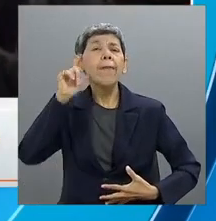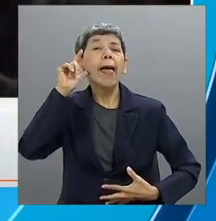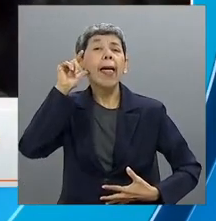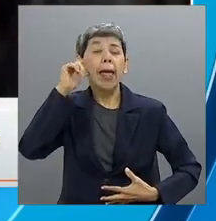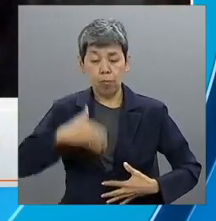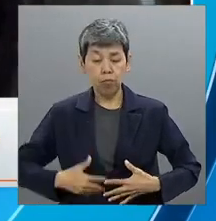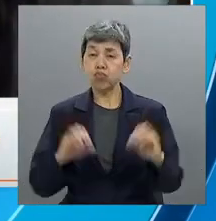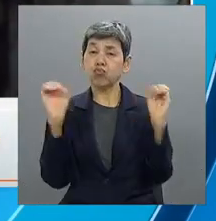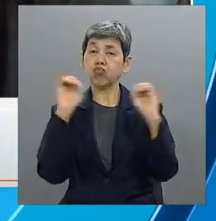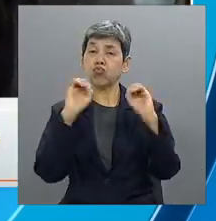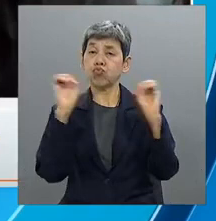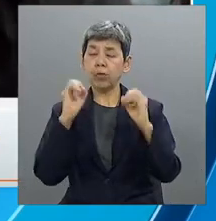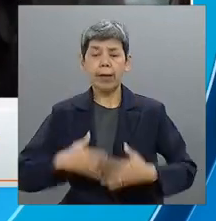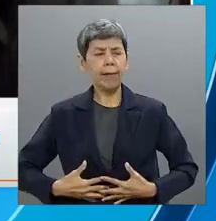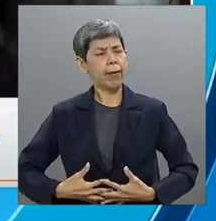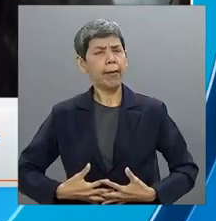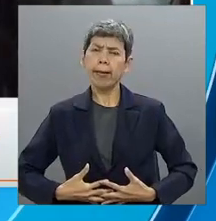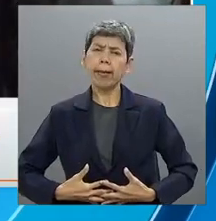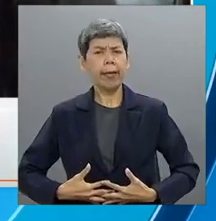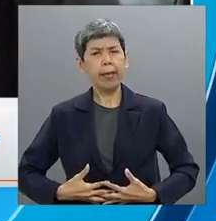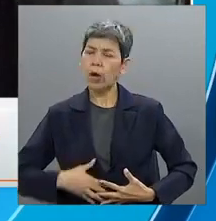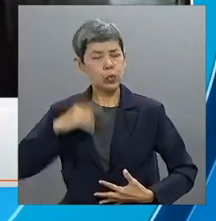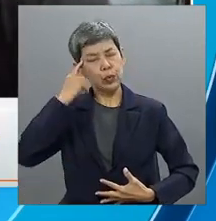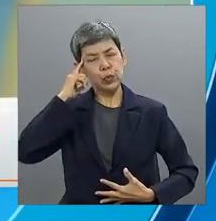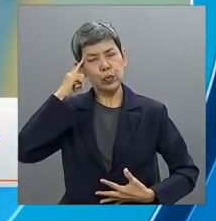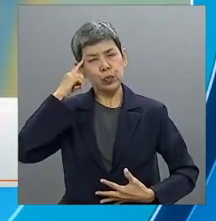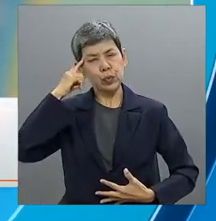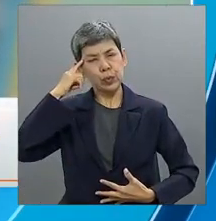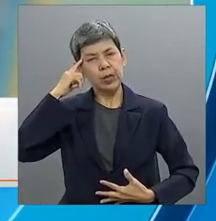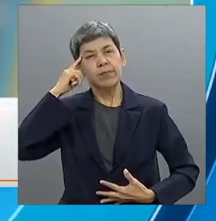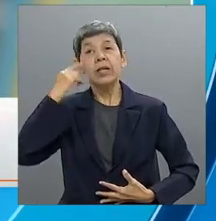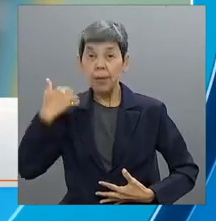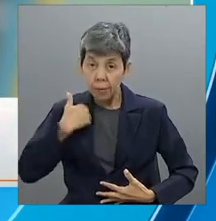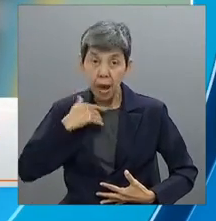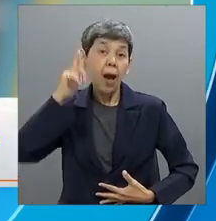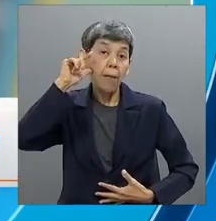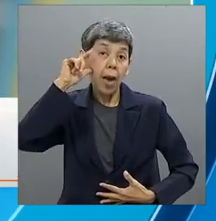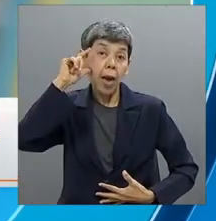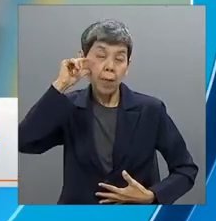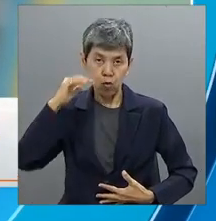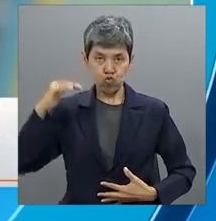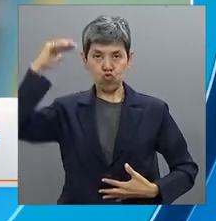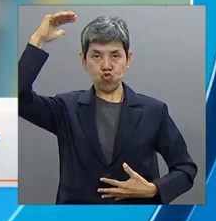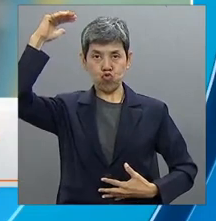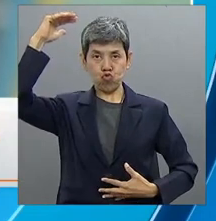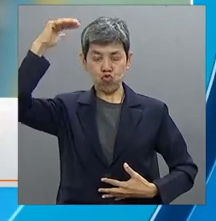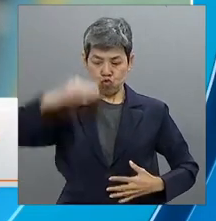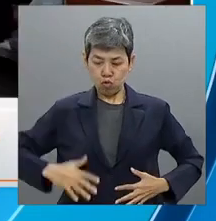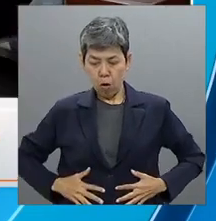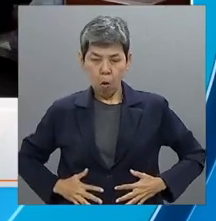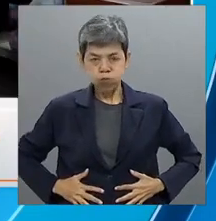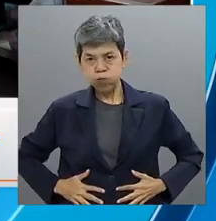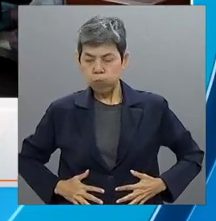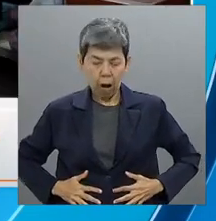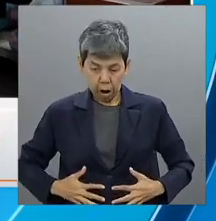อนนะท้องยังตึงๆอยู่จะดูไม่ค่อยออกหรือบางครั้งในกรณีที่คุณแม่ตัวโตอยู่แล้วมีหน้าท้องอยู่แล้ว ก็ดูไม่ออกอีก เพิ่มน้